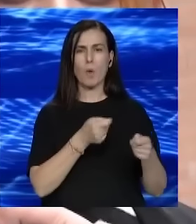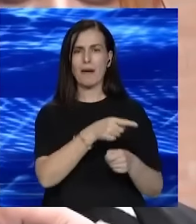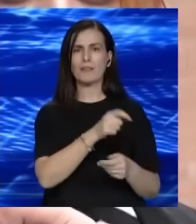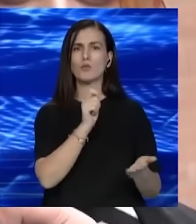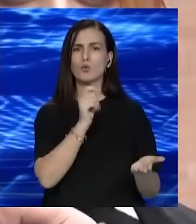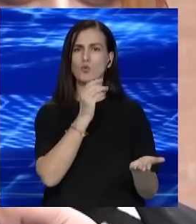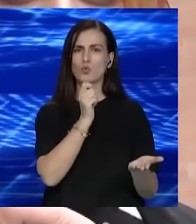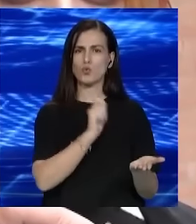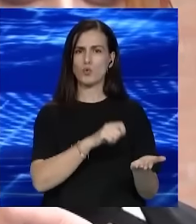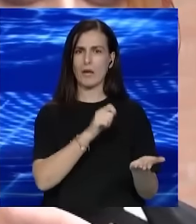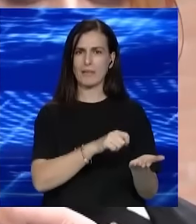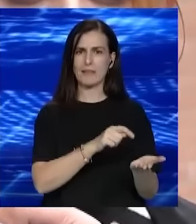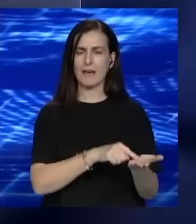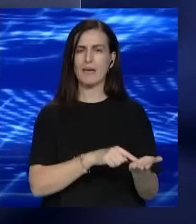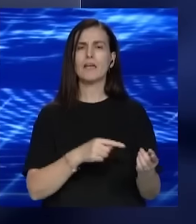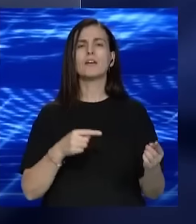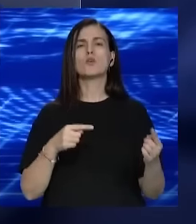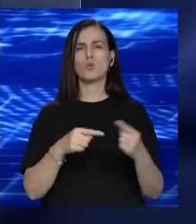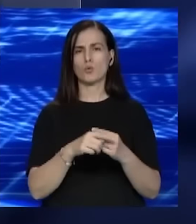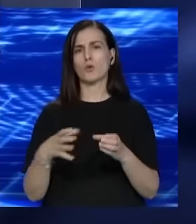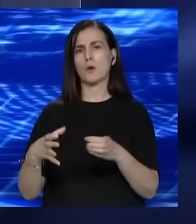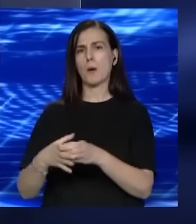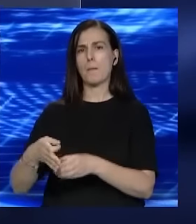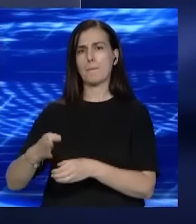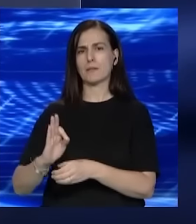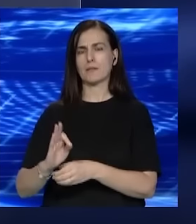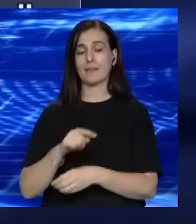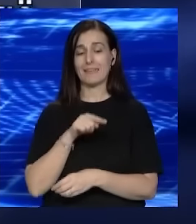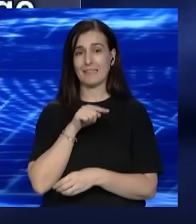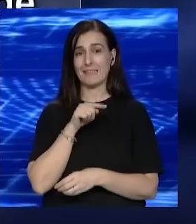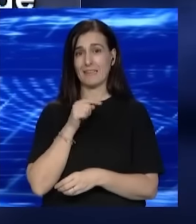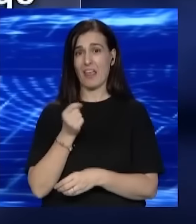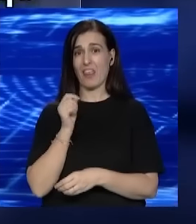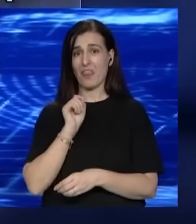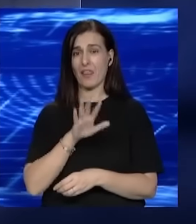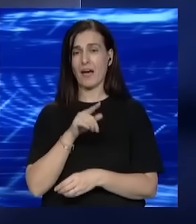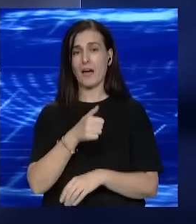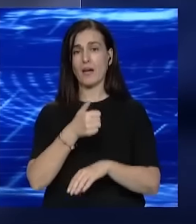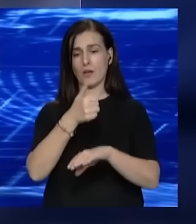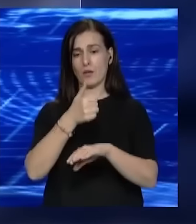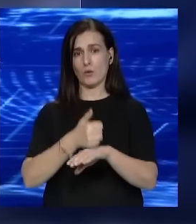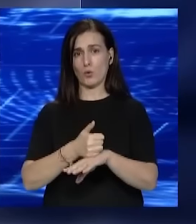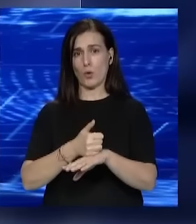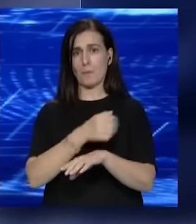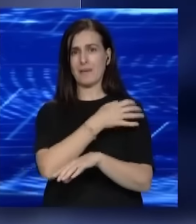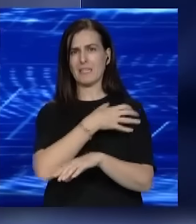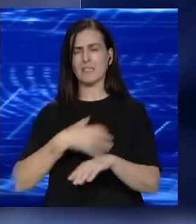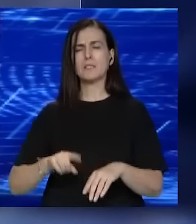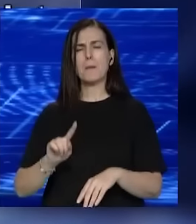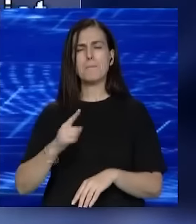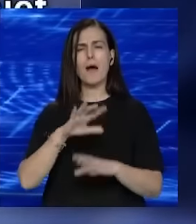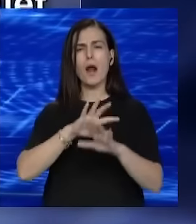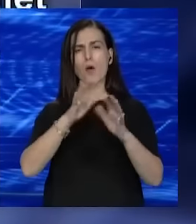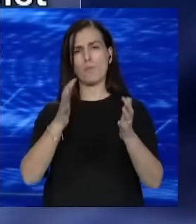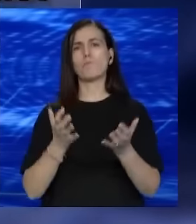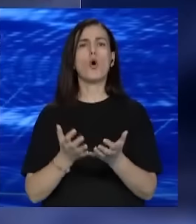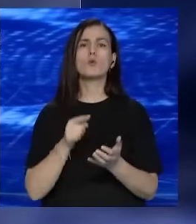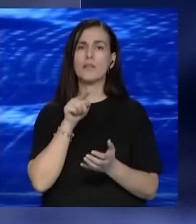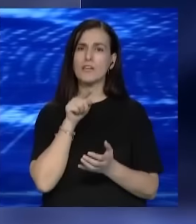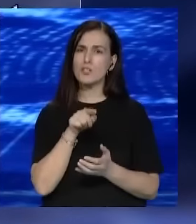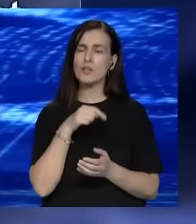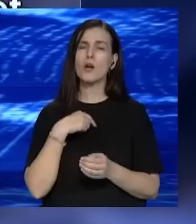e dënuar pa ligje prova opozitën. Ti je kryeministri vetëm në botë që bëre ministër të brendshëm vëllain e një trafikante të dënuar droge nga i vendi BE-s. Ti